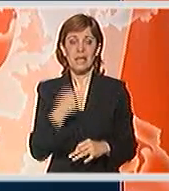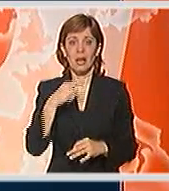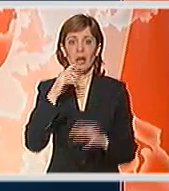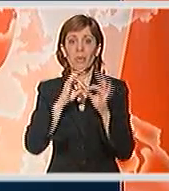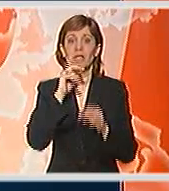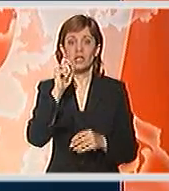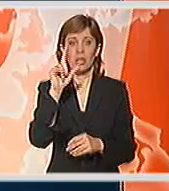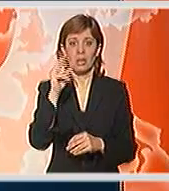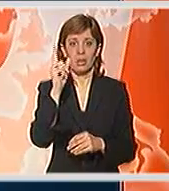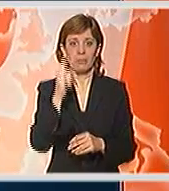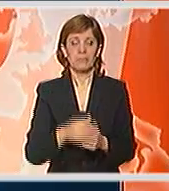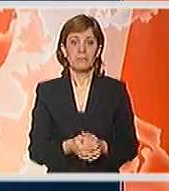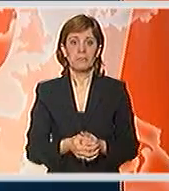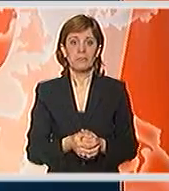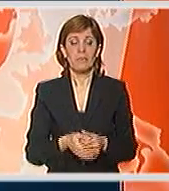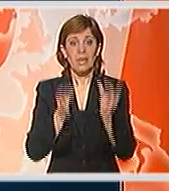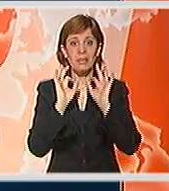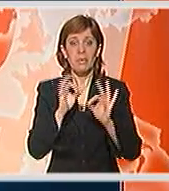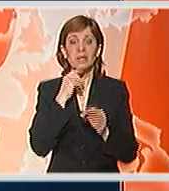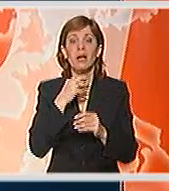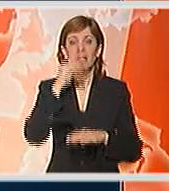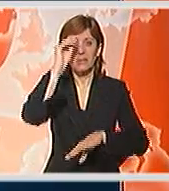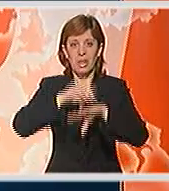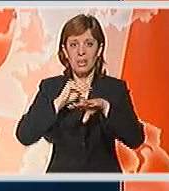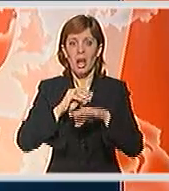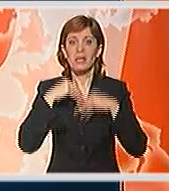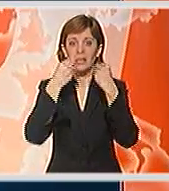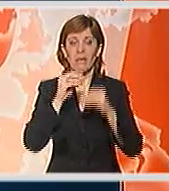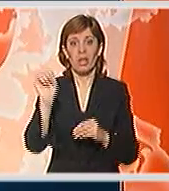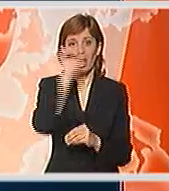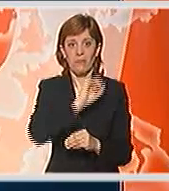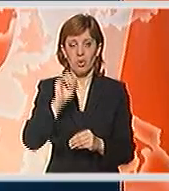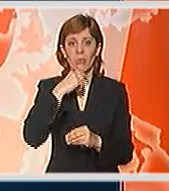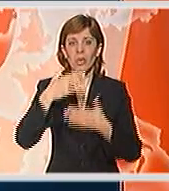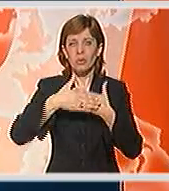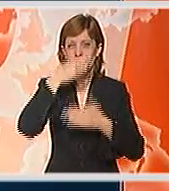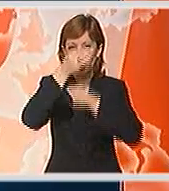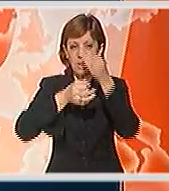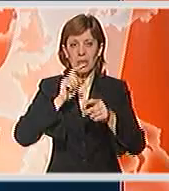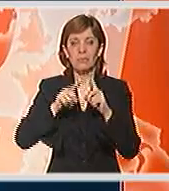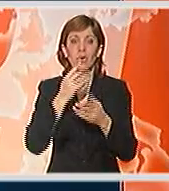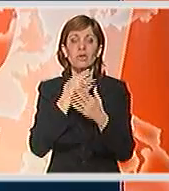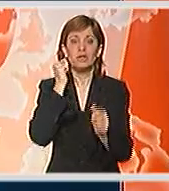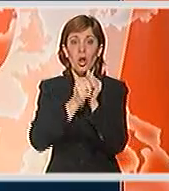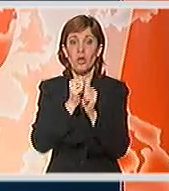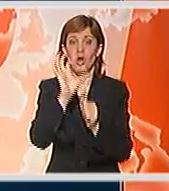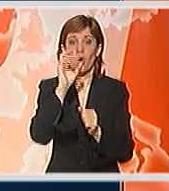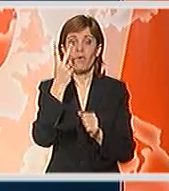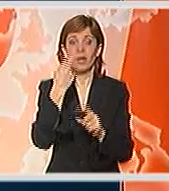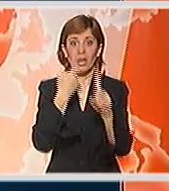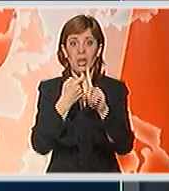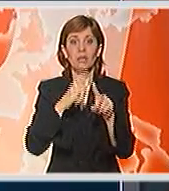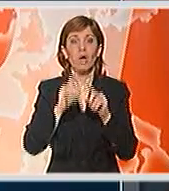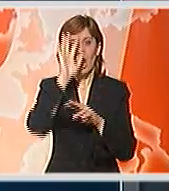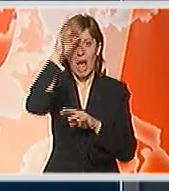Bećiri. Specijalni izvestilac Saveta Evrope, Dick Marty, u sklopu istrage o navodnim zločinima OVK na severu